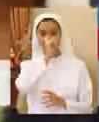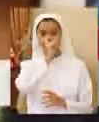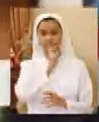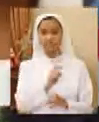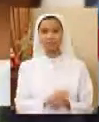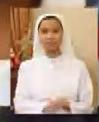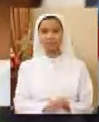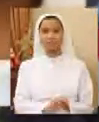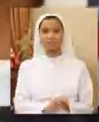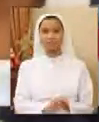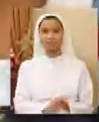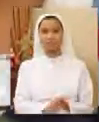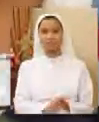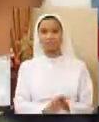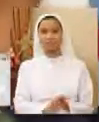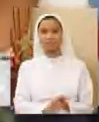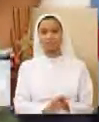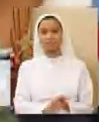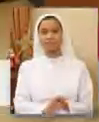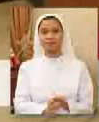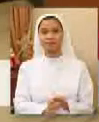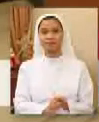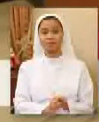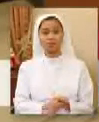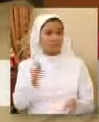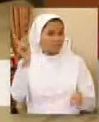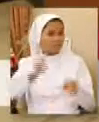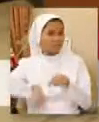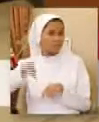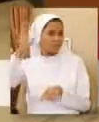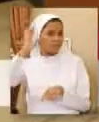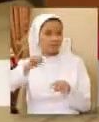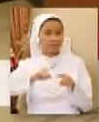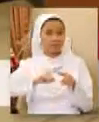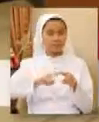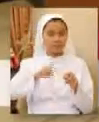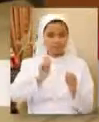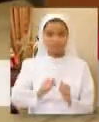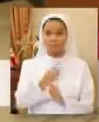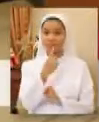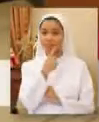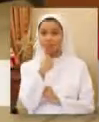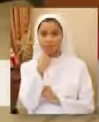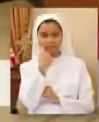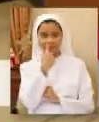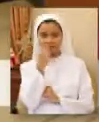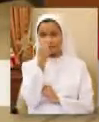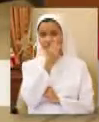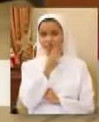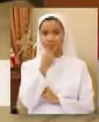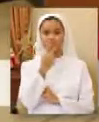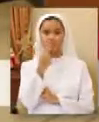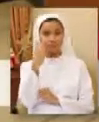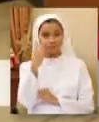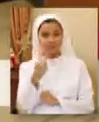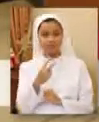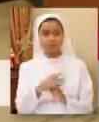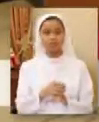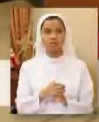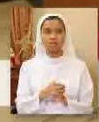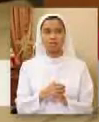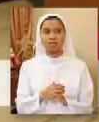Oh. Eight years old, ha? Lip reading lang po. Hindi nila naririnig yun. Pero lip reading. Oh. Eh, si